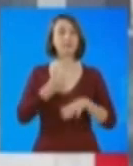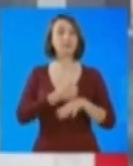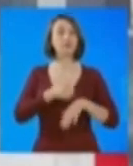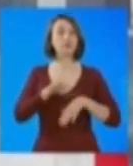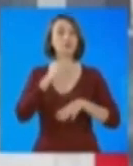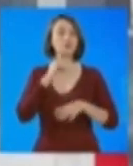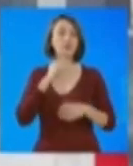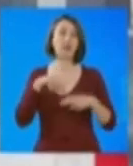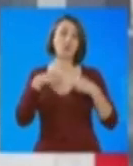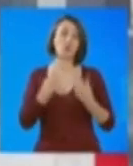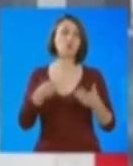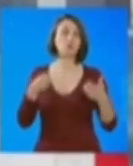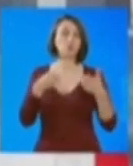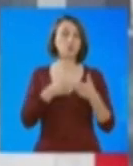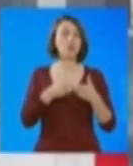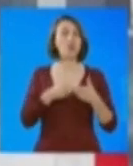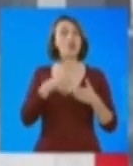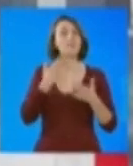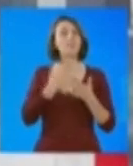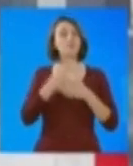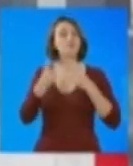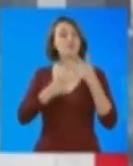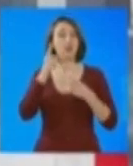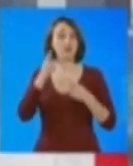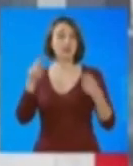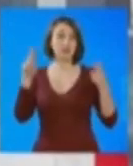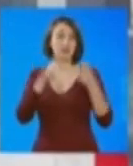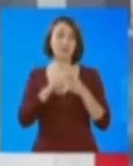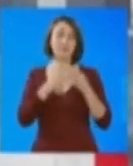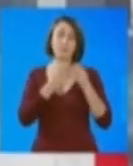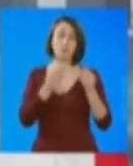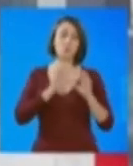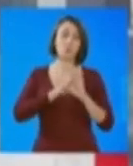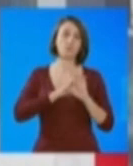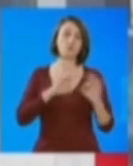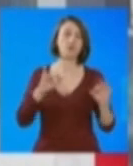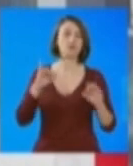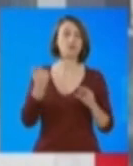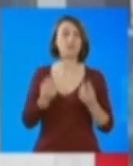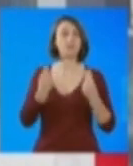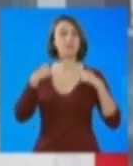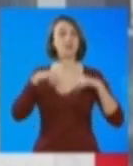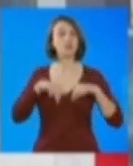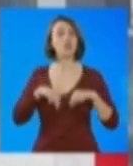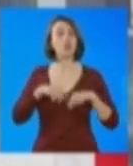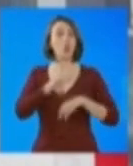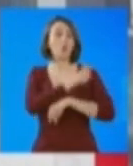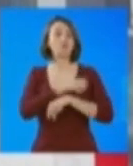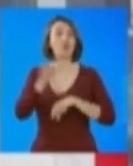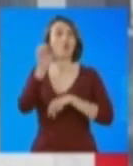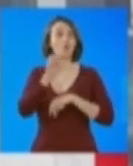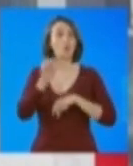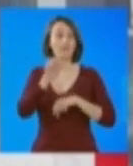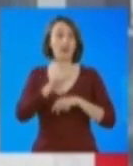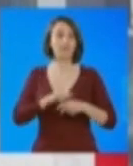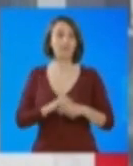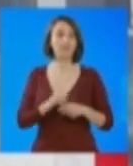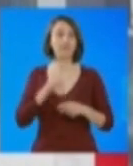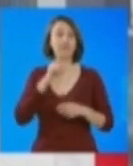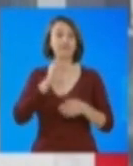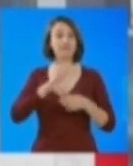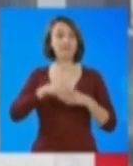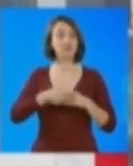Premierul Florin Câțu s-a întors de la Bruxelles. În cadrul vizitei, Câțu s-a întâlnit cu mai mulți oficiali, printre care președinta Comisiei Europene Ursula von der